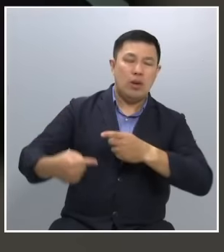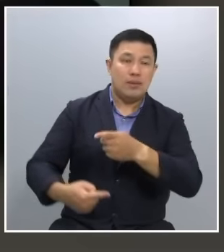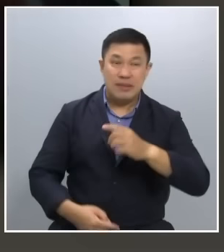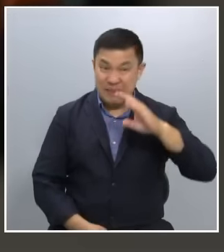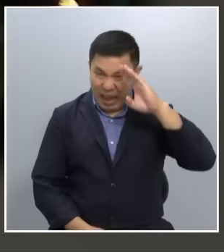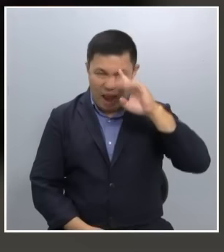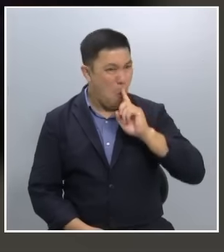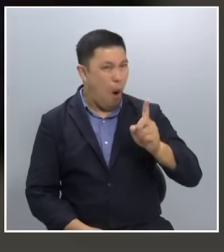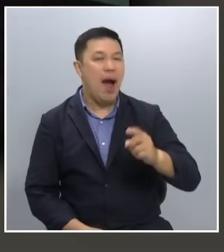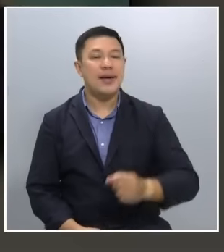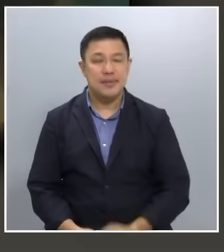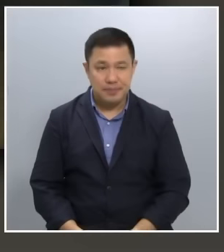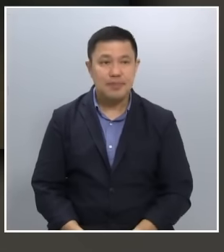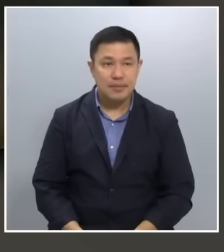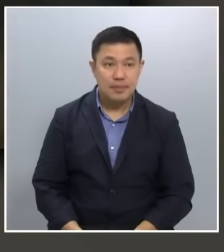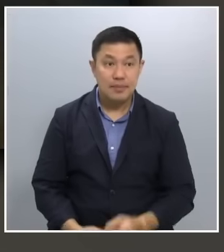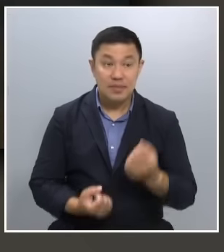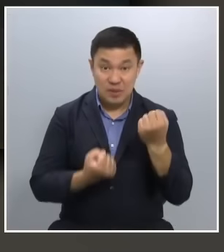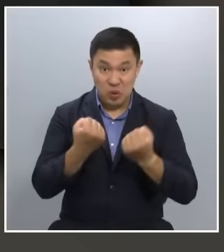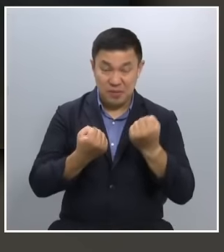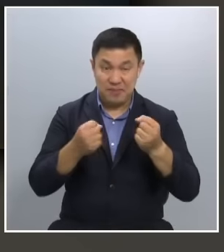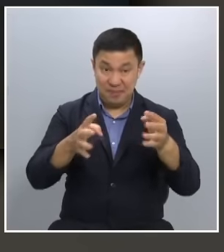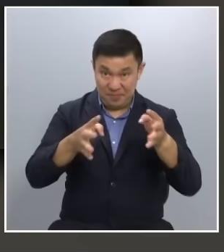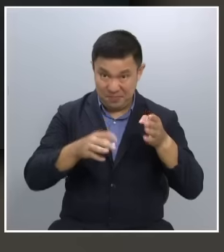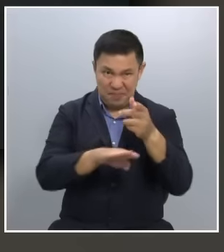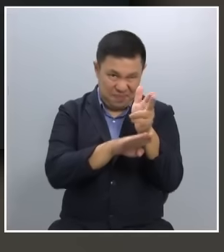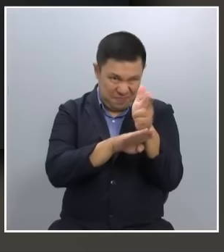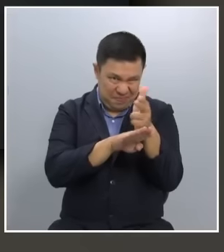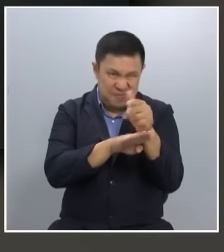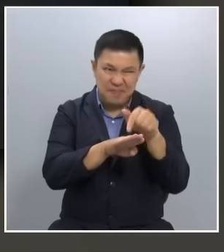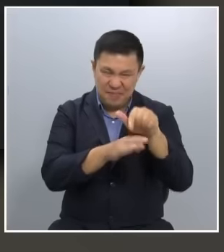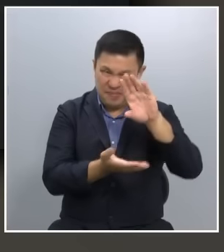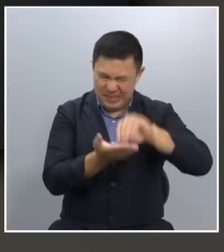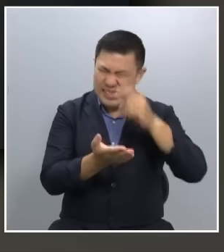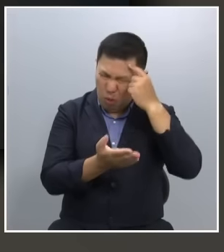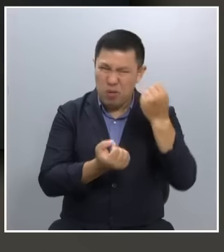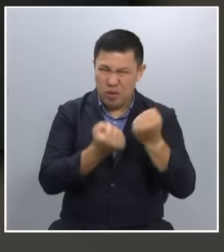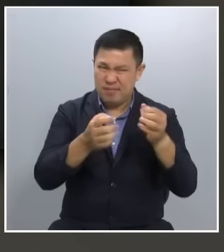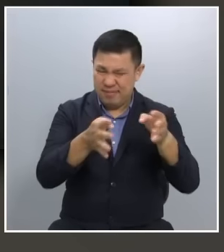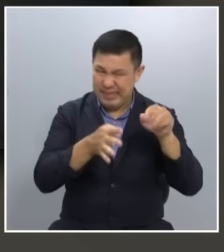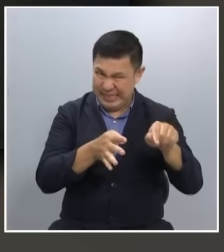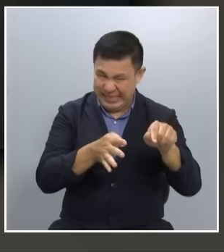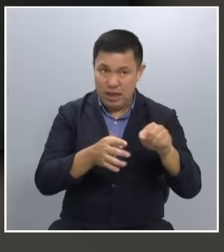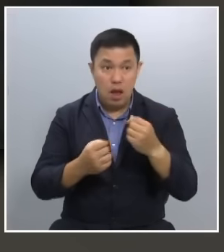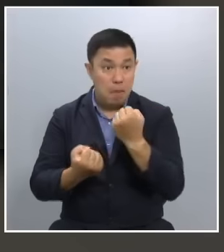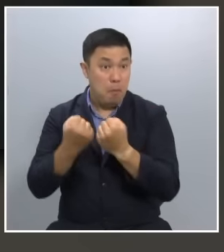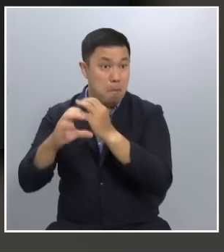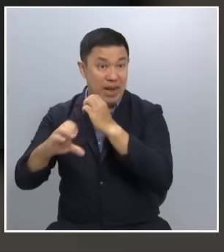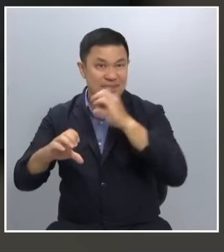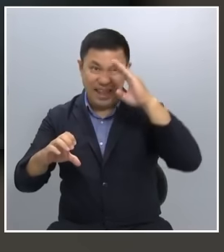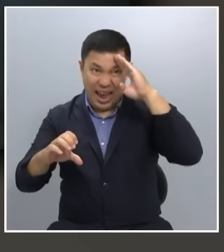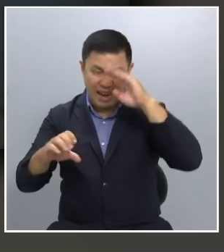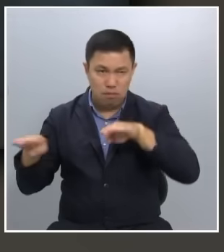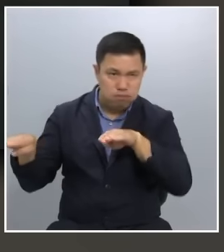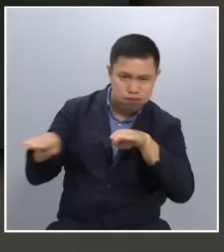ก็เป็นภาพนะฮะจากกล้องหน้ารถนะครับซึ่งเชื่อว่าน่าจะเป็นรถบรรทุกนะครับผู้ชมครับแล้วก็ถูกรถบัสของทหารเนี่ยเข้